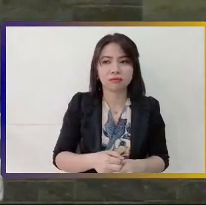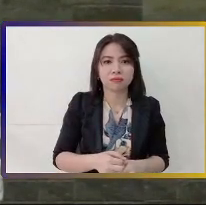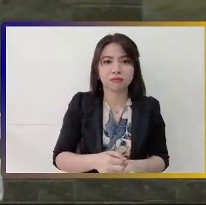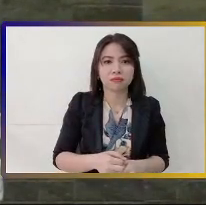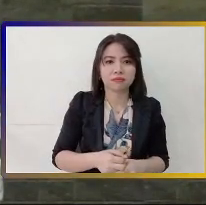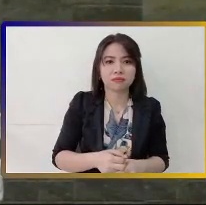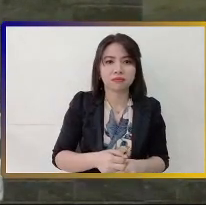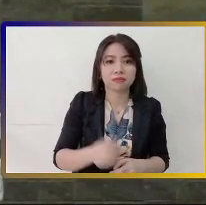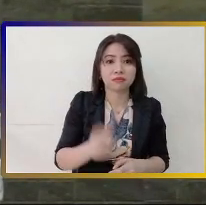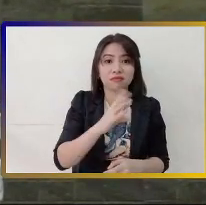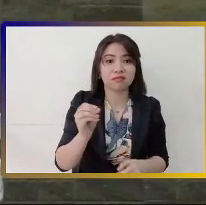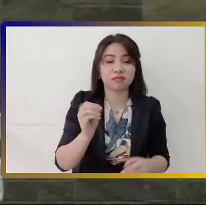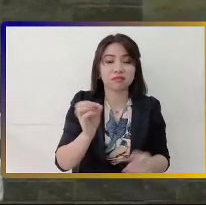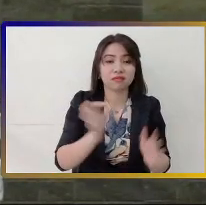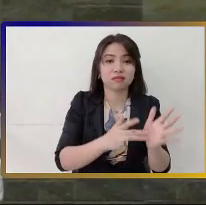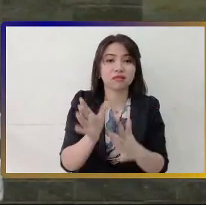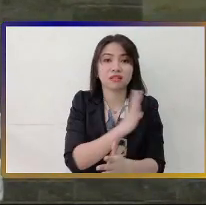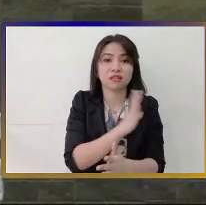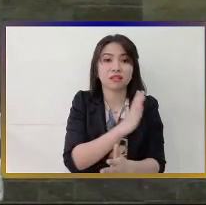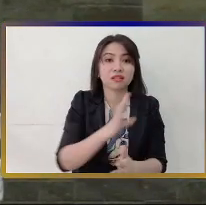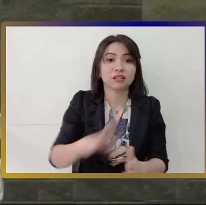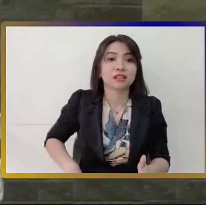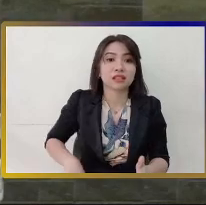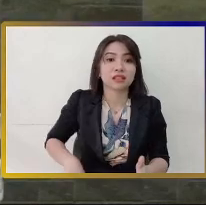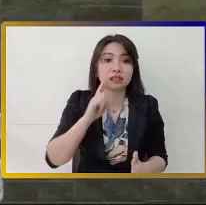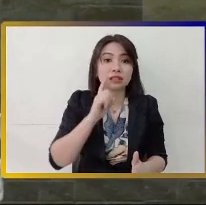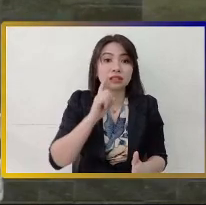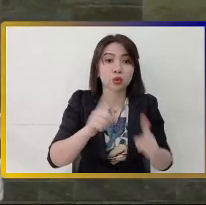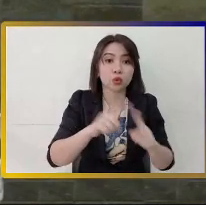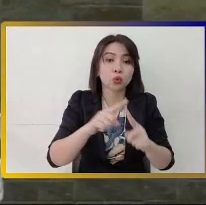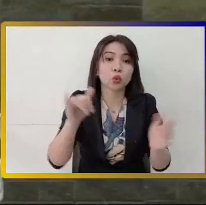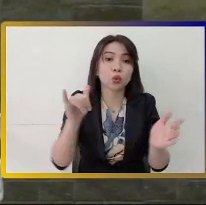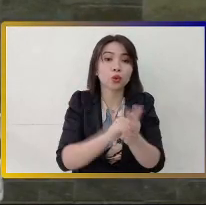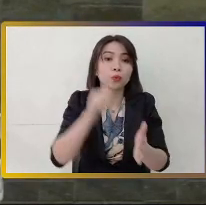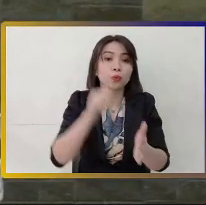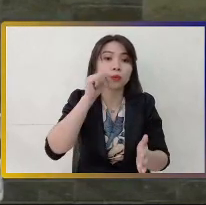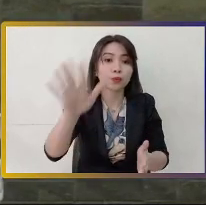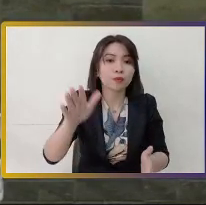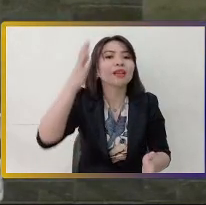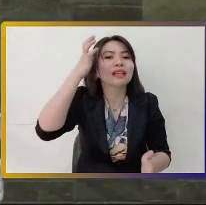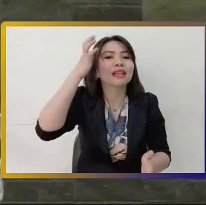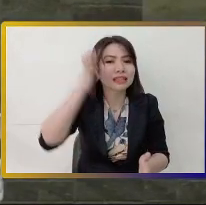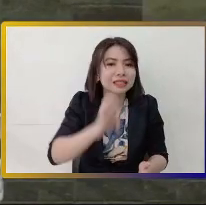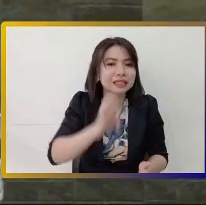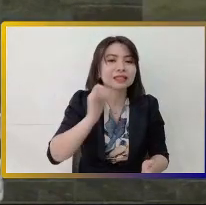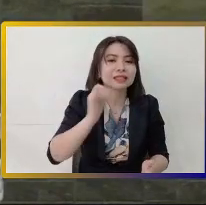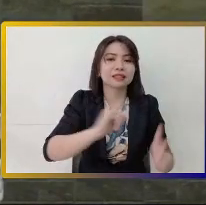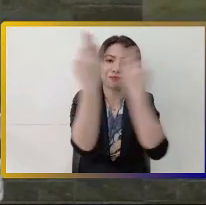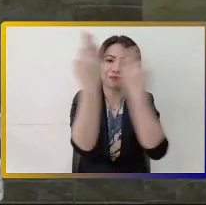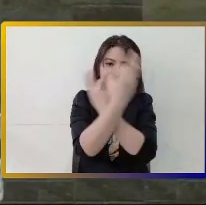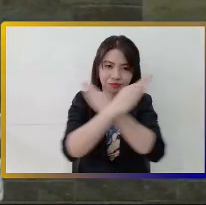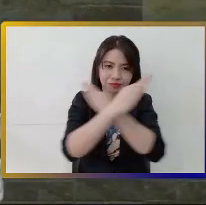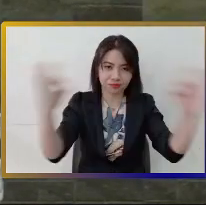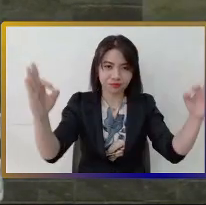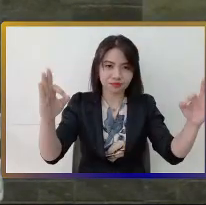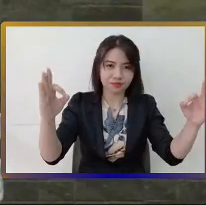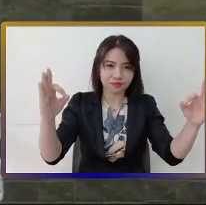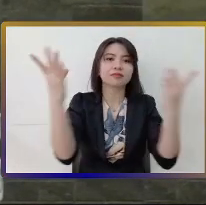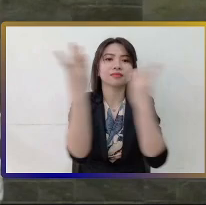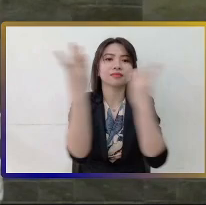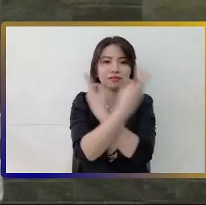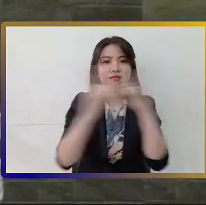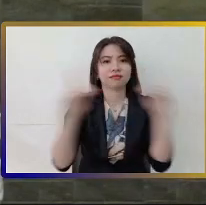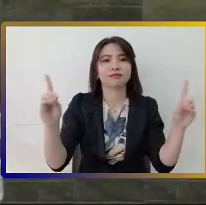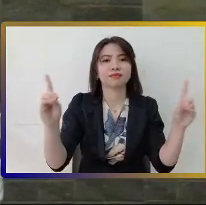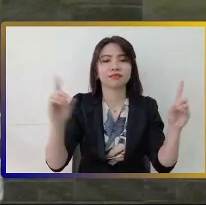Jesus said, He proclaimed, you are loosed. You are delivered. And that's something, kapatid.